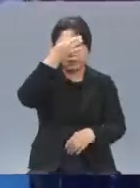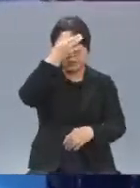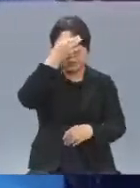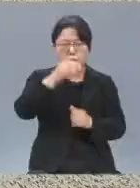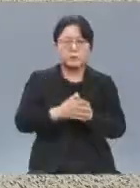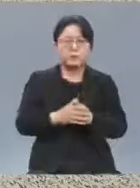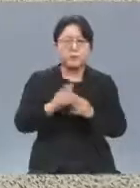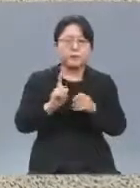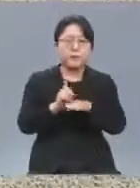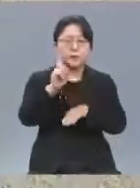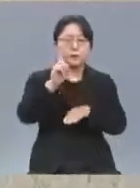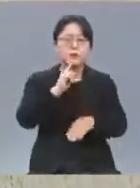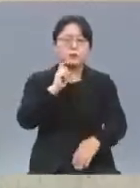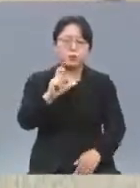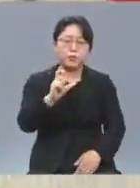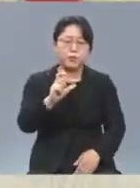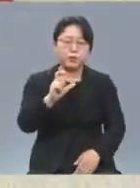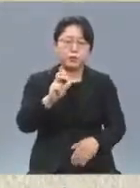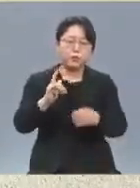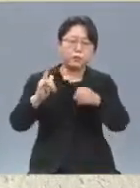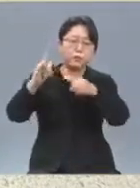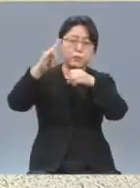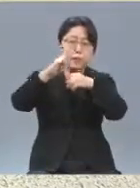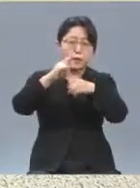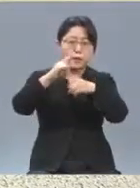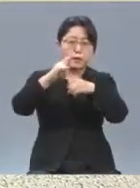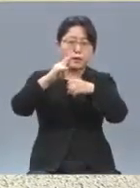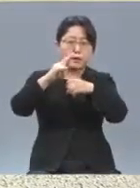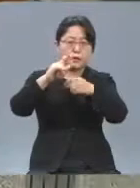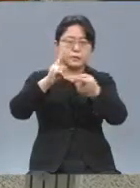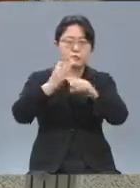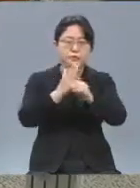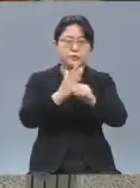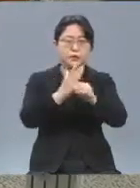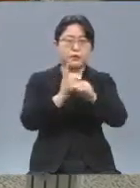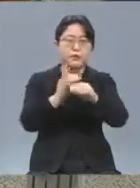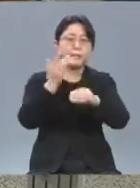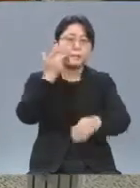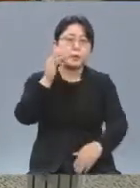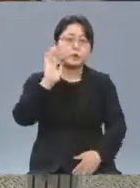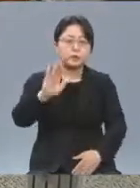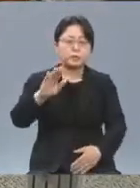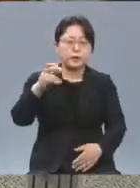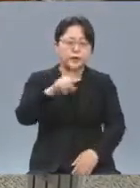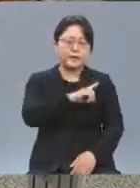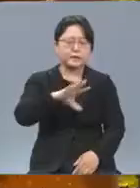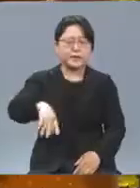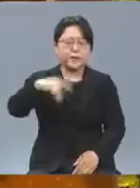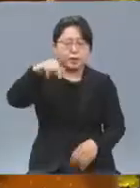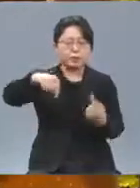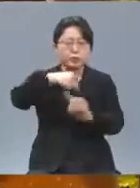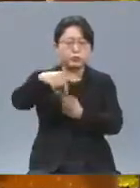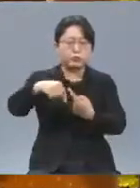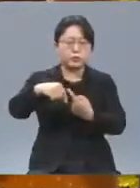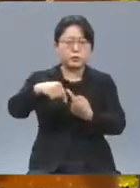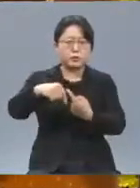장착돼 발사 15분 뒤 궤도에 진입하게 되는데 이 가운데 발사 8일 뒤쯤 가장 먼저